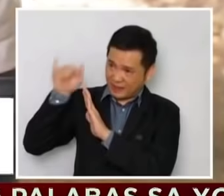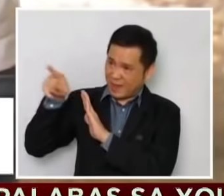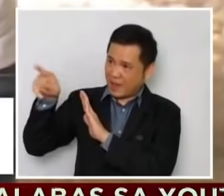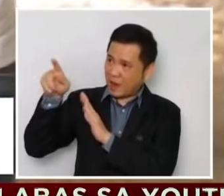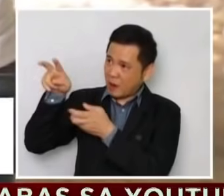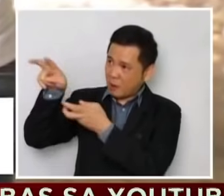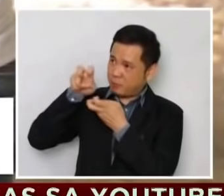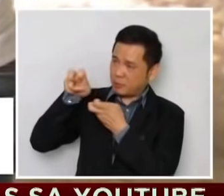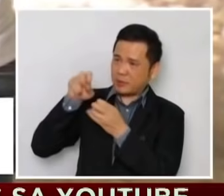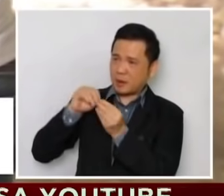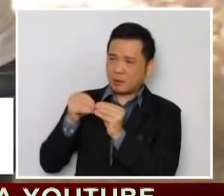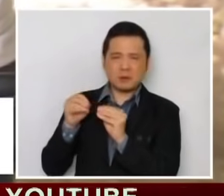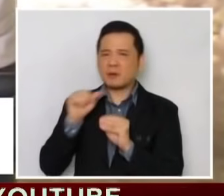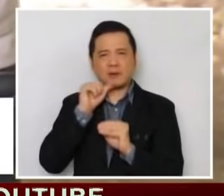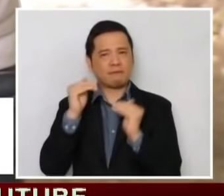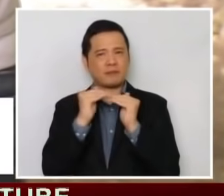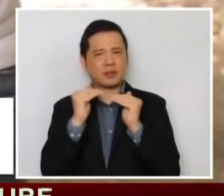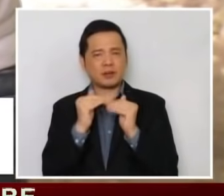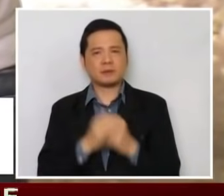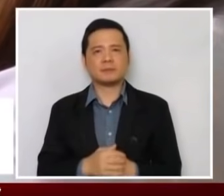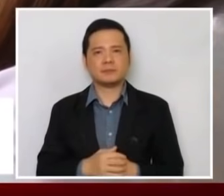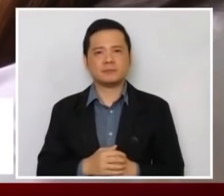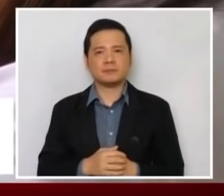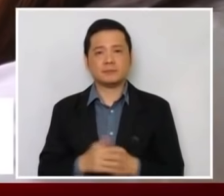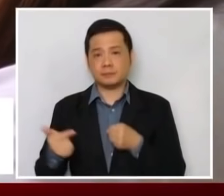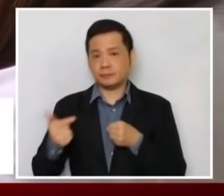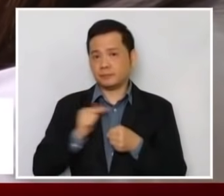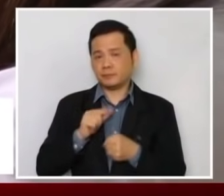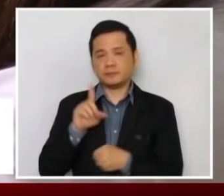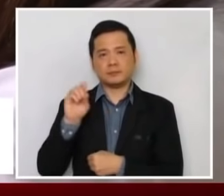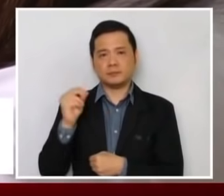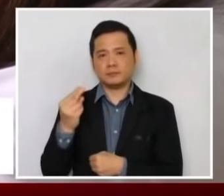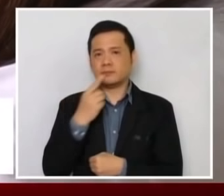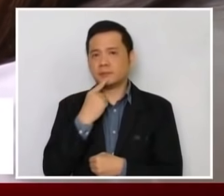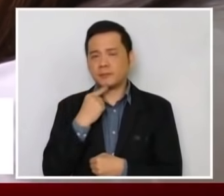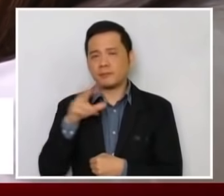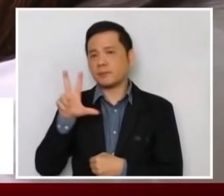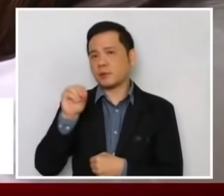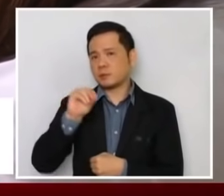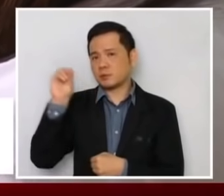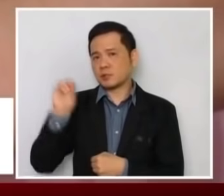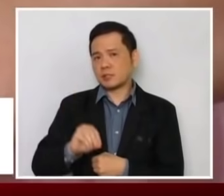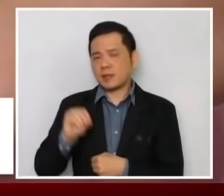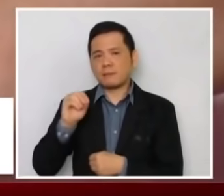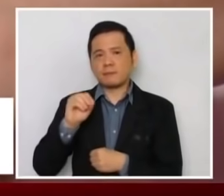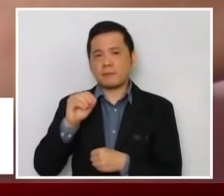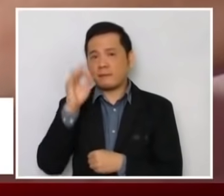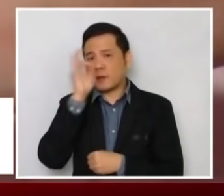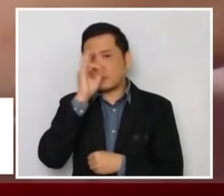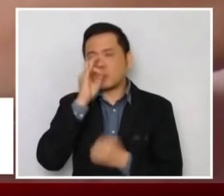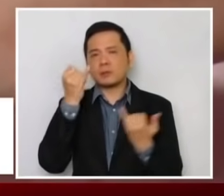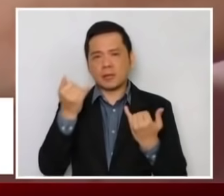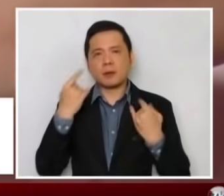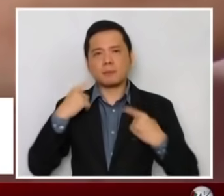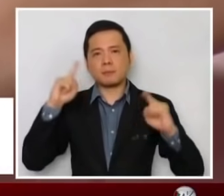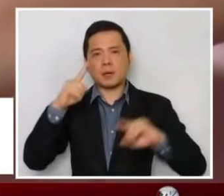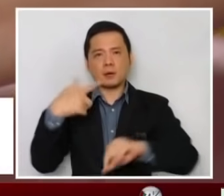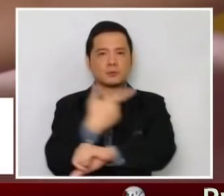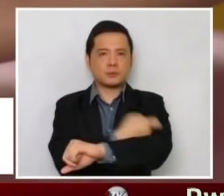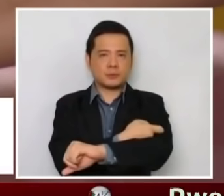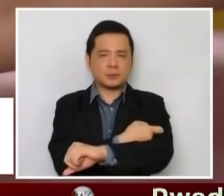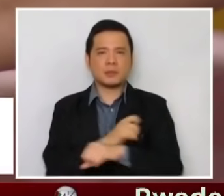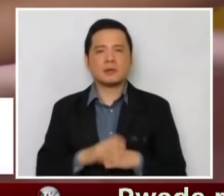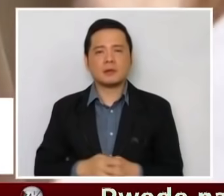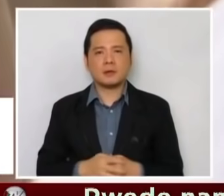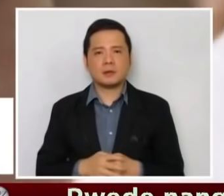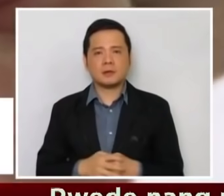DOH, hindi rin masama na nasa halos 30% ng mga Pilipino ang nababakunahan na, lalo't patuloy na nakakaranas ng mababang